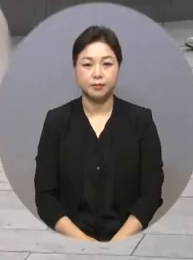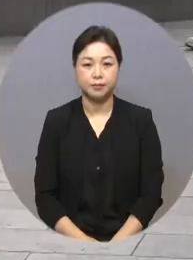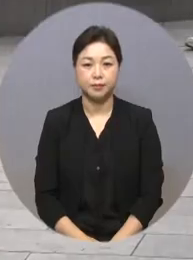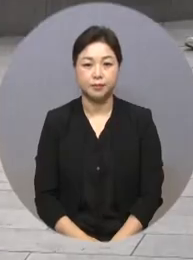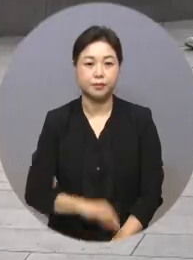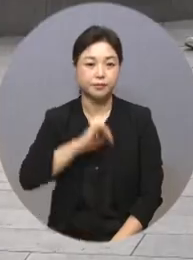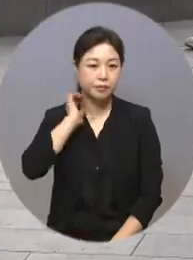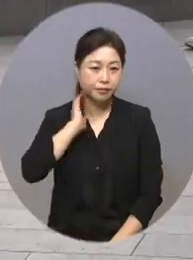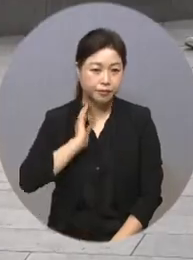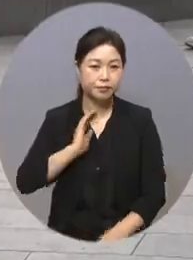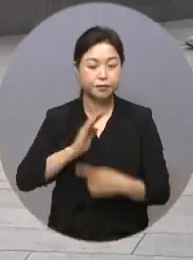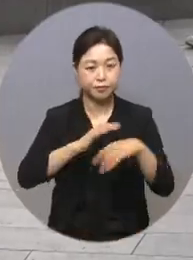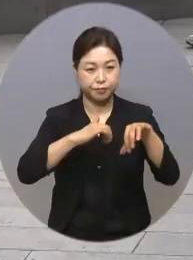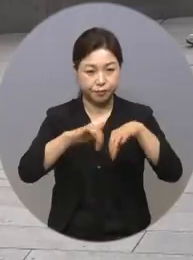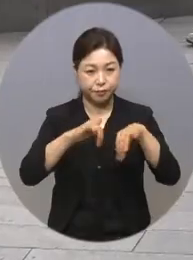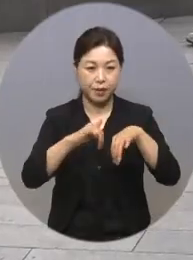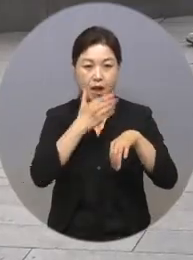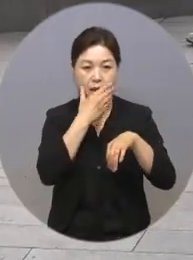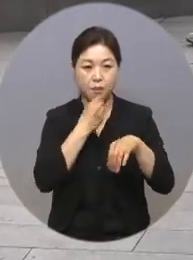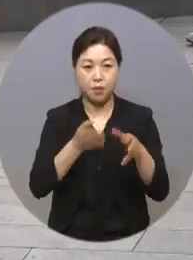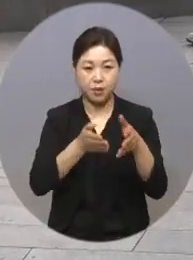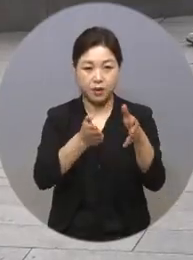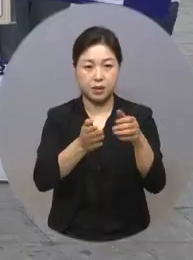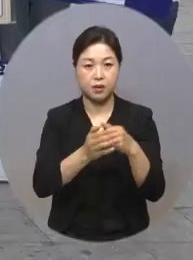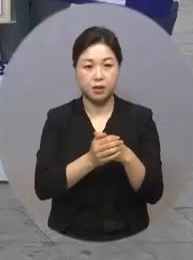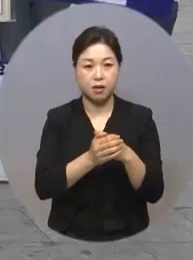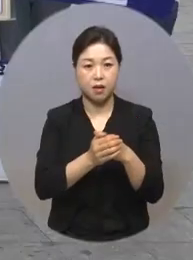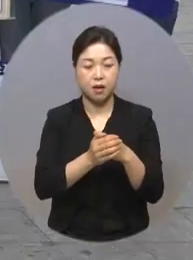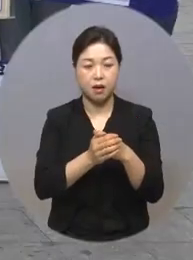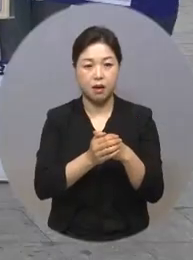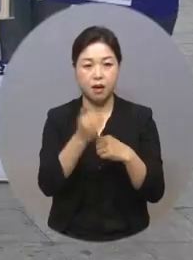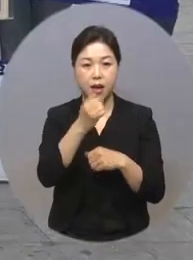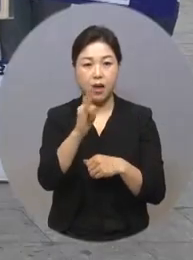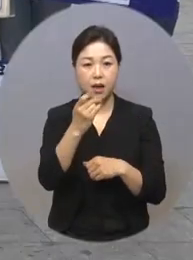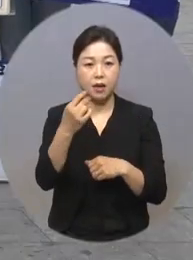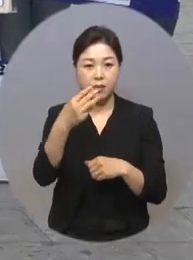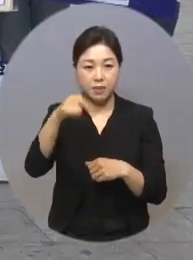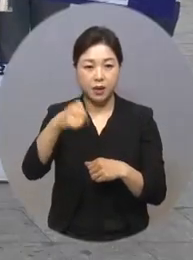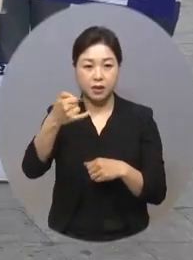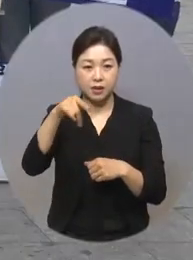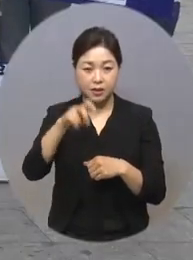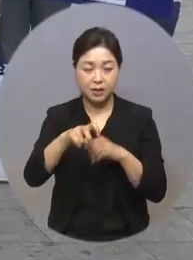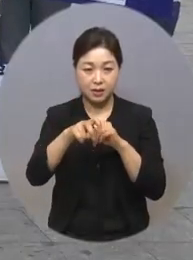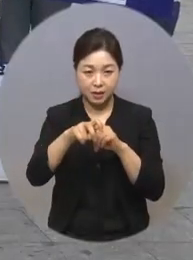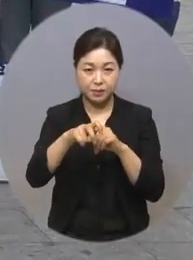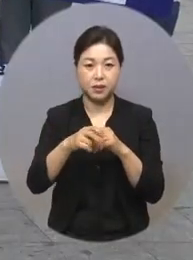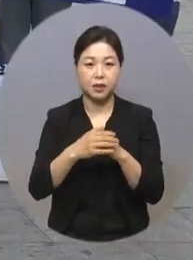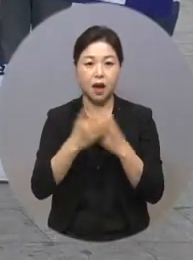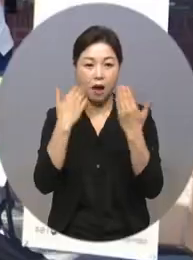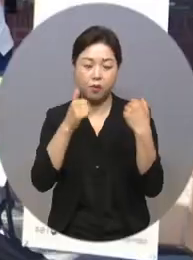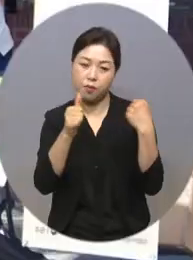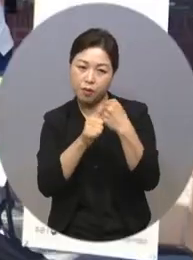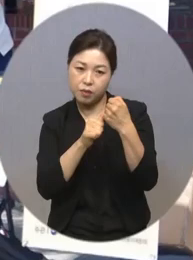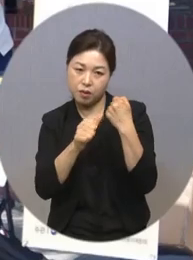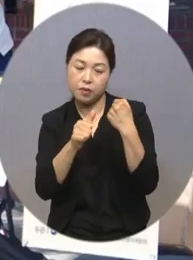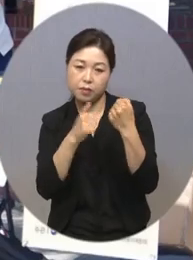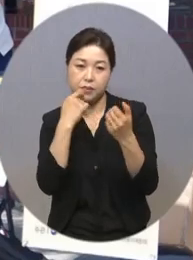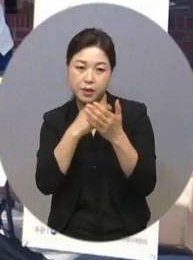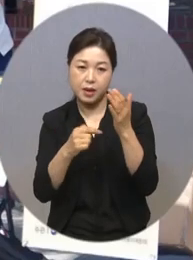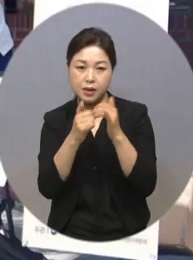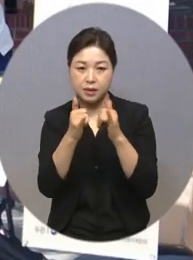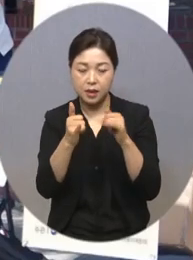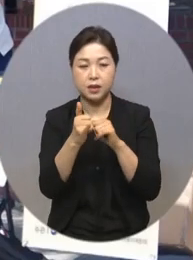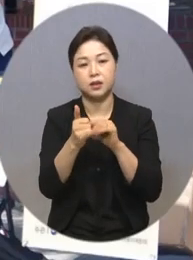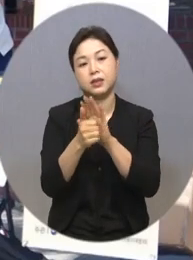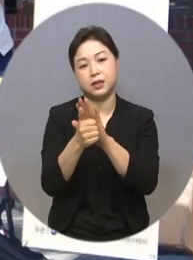의정부 중심거리 행복로에서는 해맑음센터 주관 학교폭력 피해자 지원 확대 캠페인이 있었습니다. 대전에